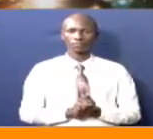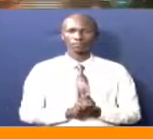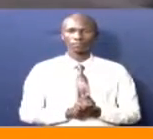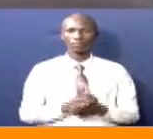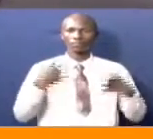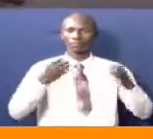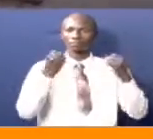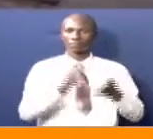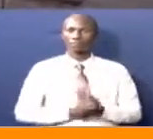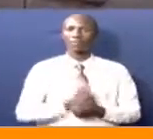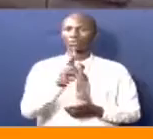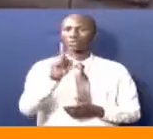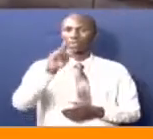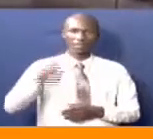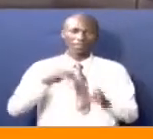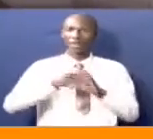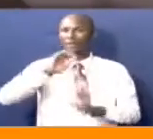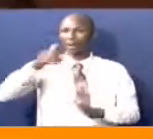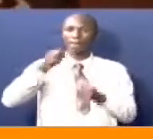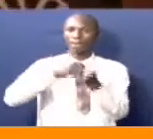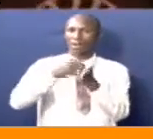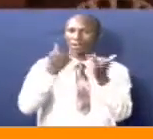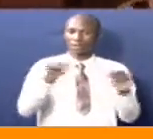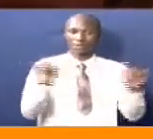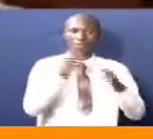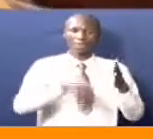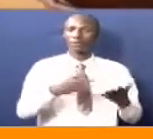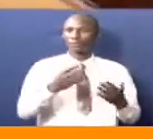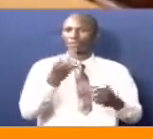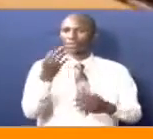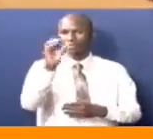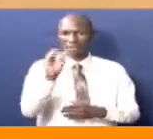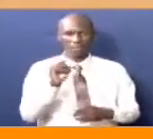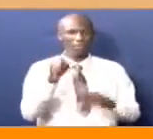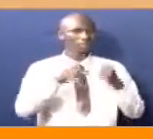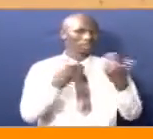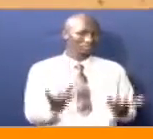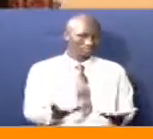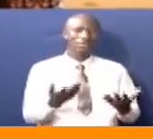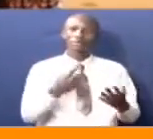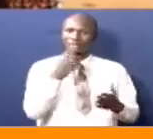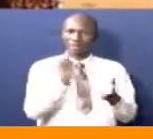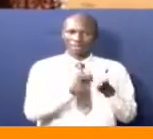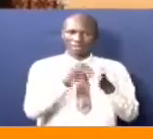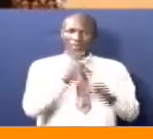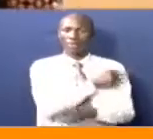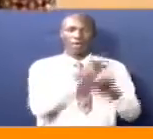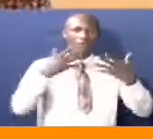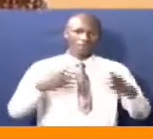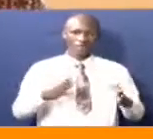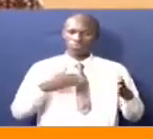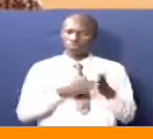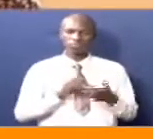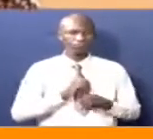Andu ngili miongweli na ime kauntini ya Makueni na ilana undu mwena kilungucha itatu katono dhanda tu. Ni mwama ikijia kwezuwa matonyero Nzanzo ya